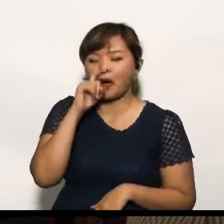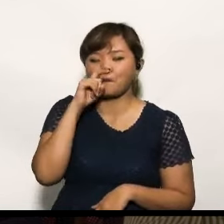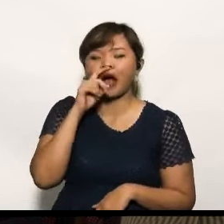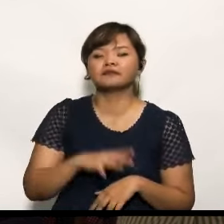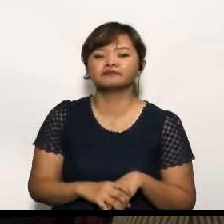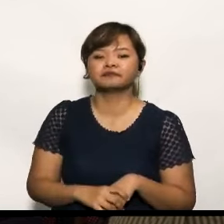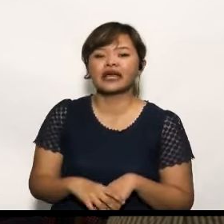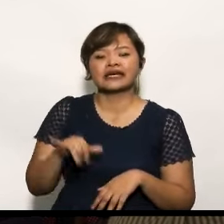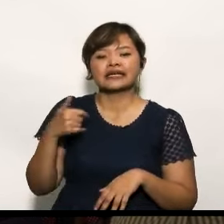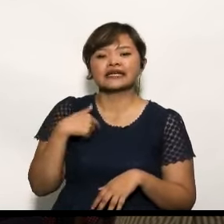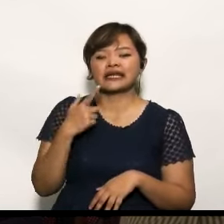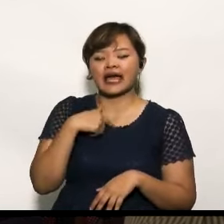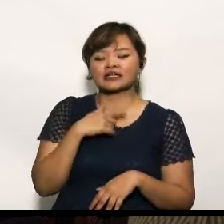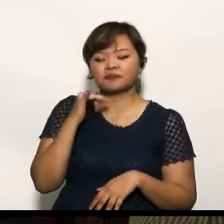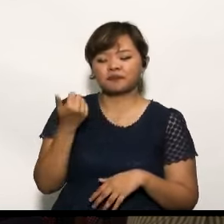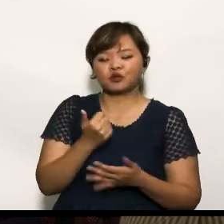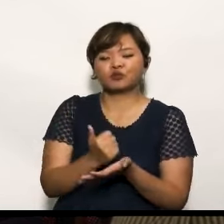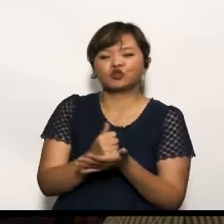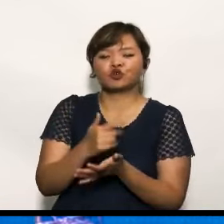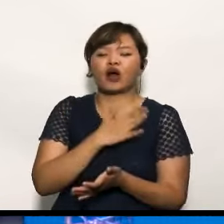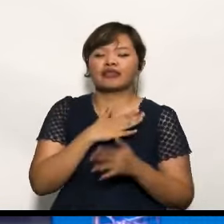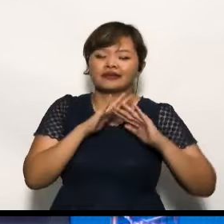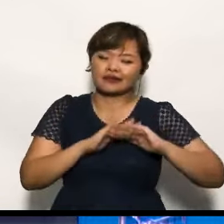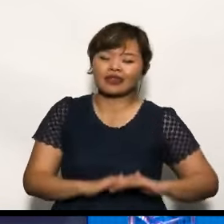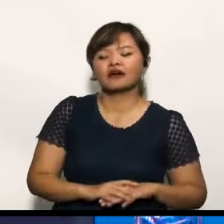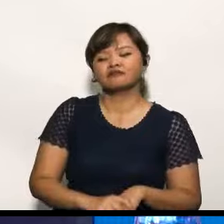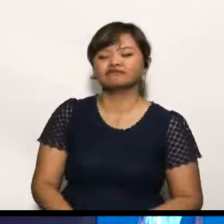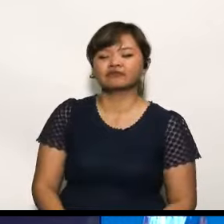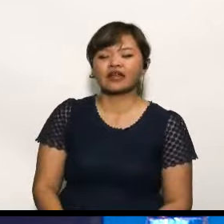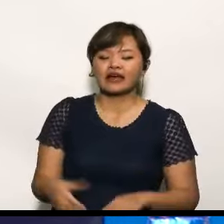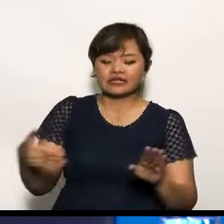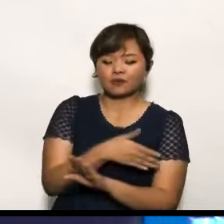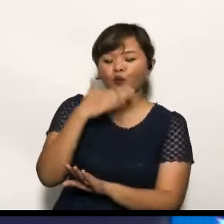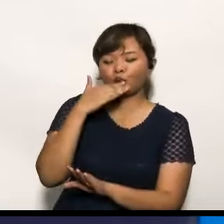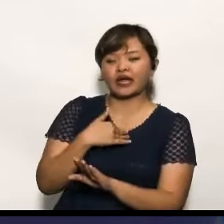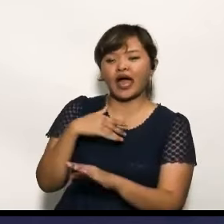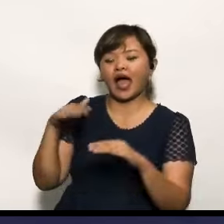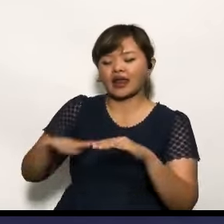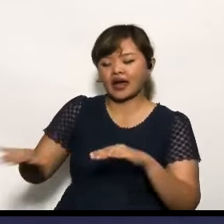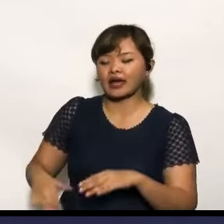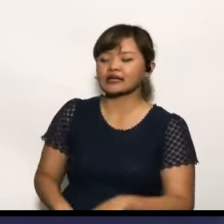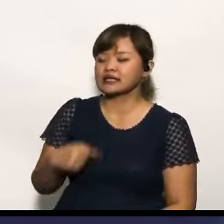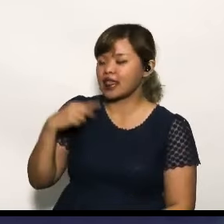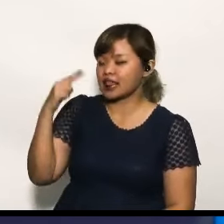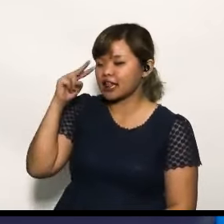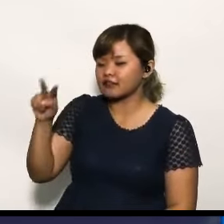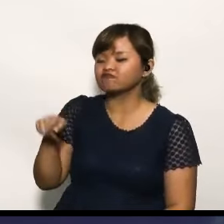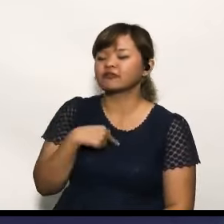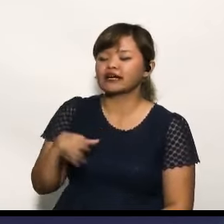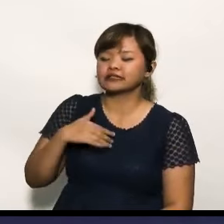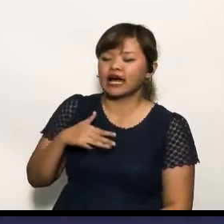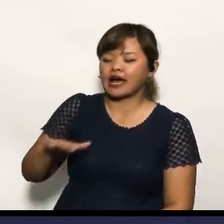Sesuatu yang membuat saya itu humble. Saya waktu punya anak, sebelum punya anak, waktu saya tahu anak saya bakal